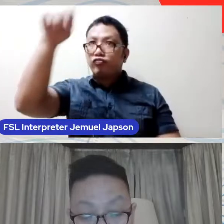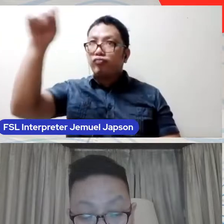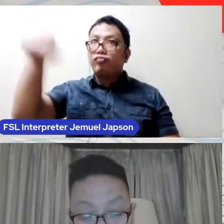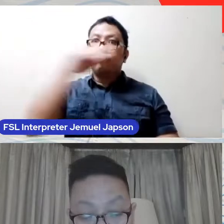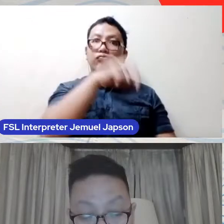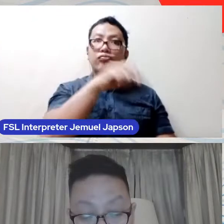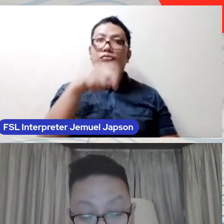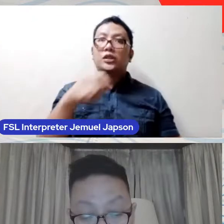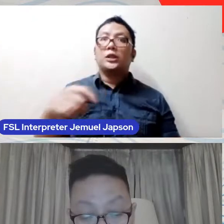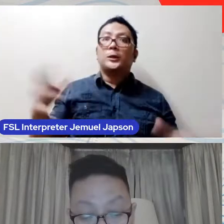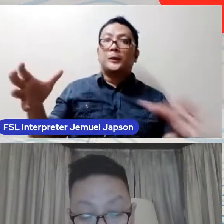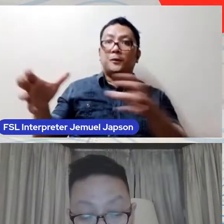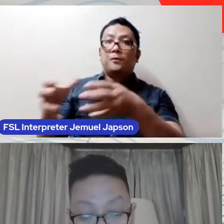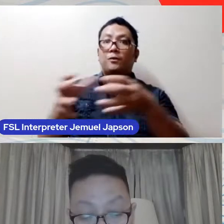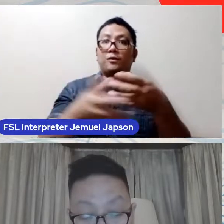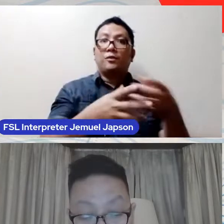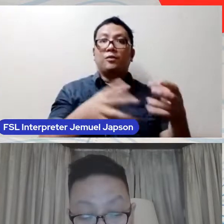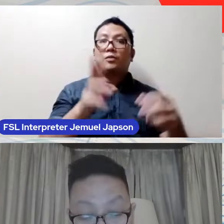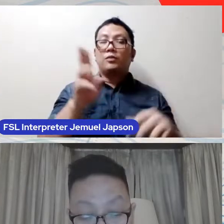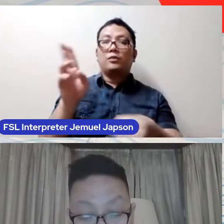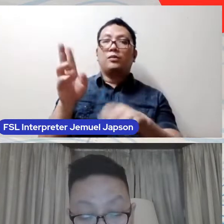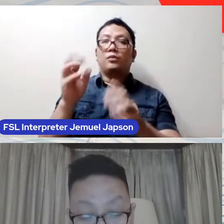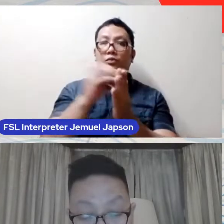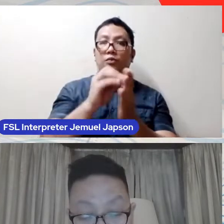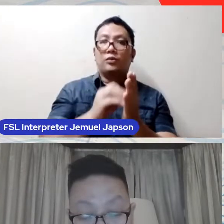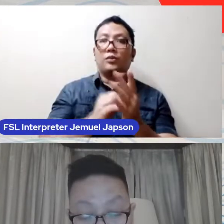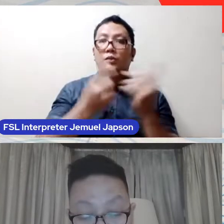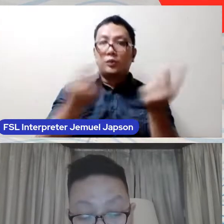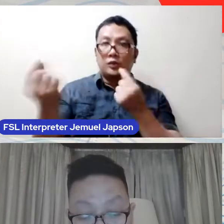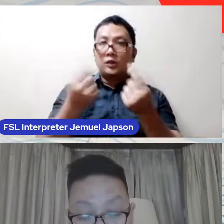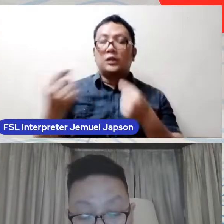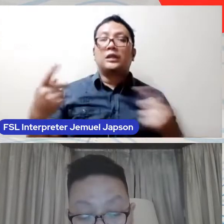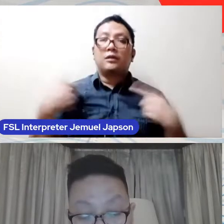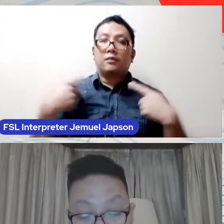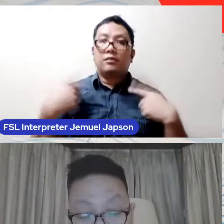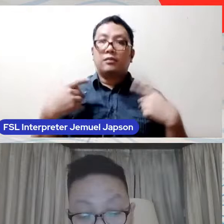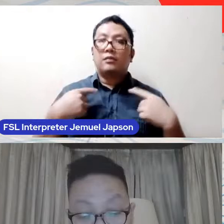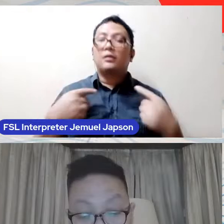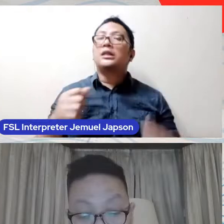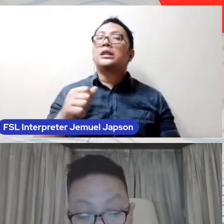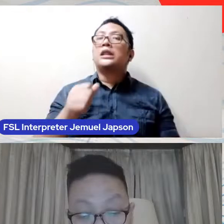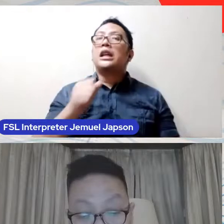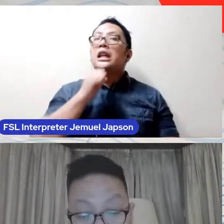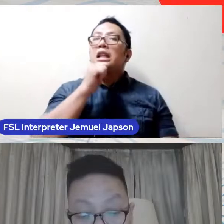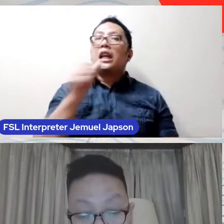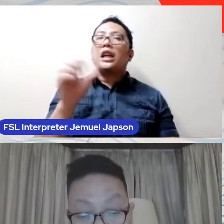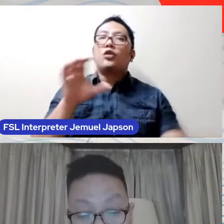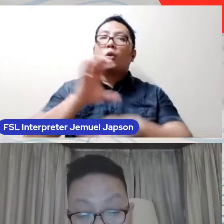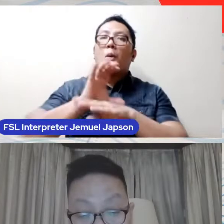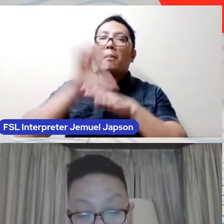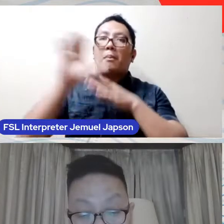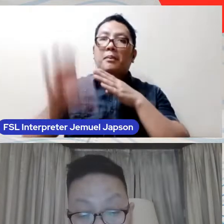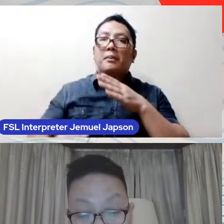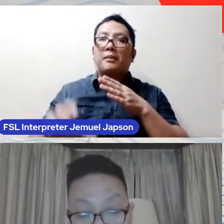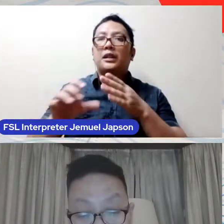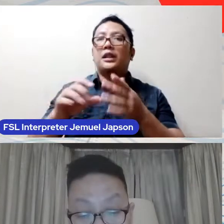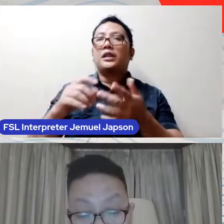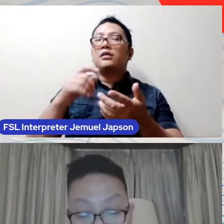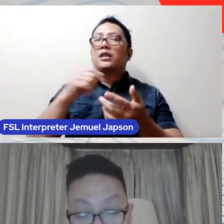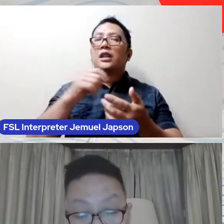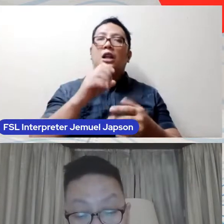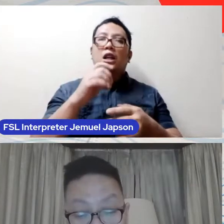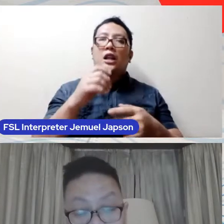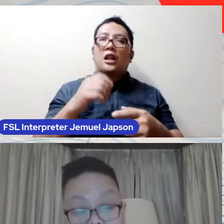po yung mga record na ginagawa. Meron po tayo dyang incomplete shades counted, incomplete shades not counted. We actually even